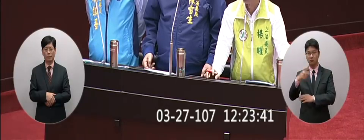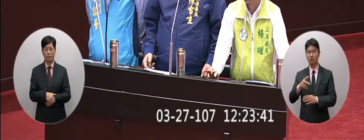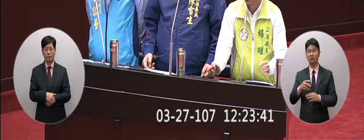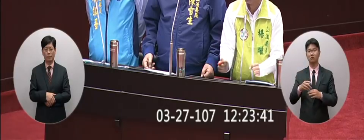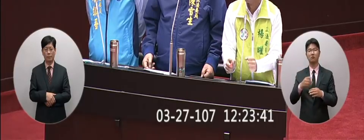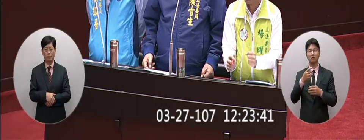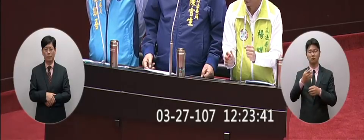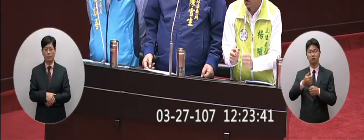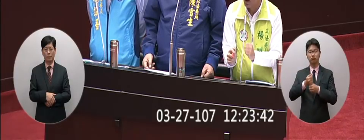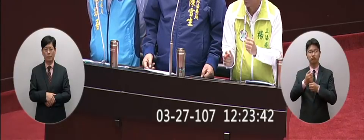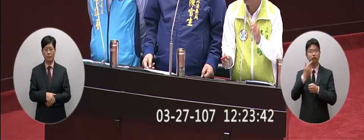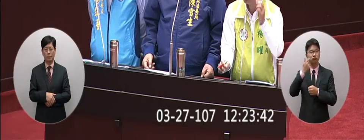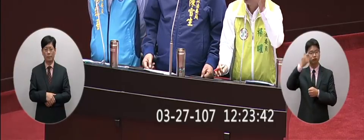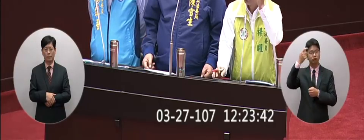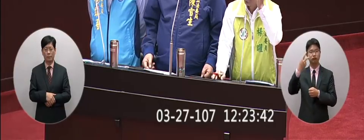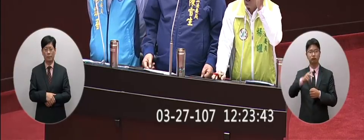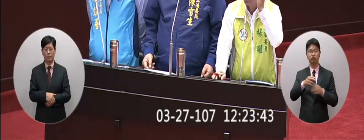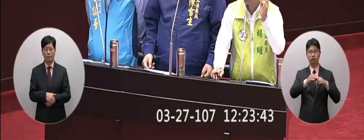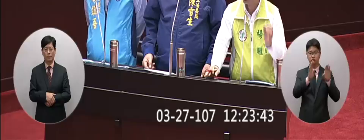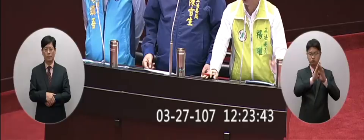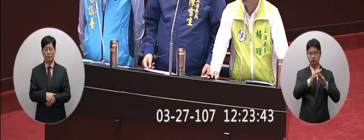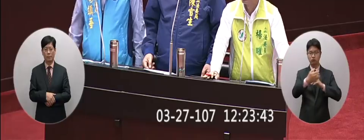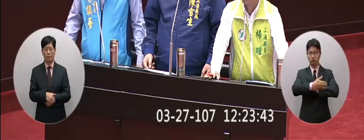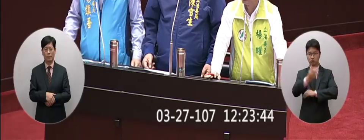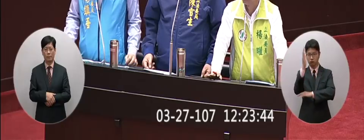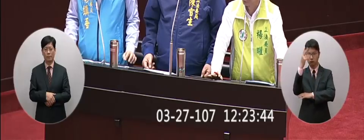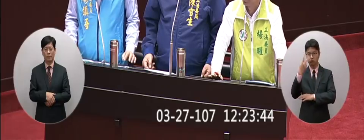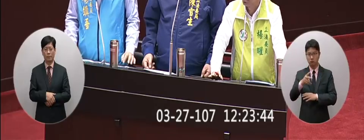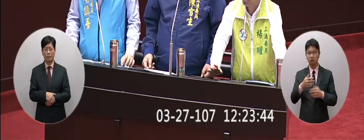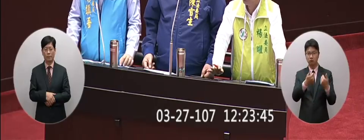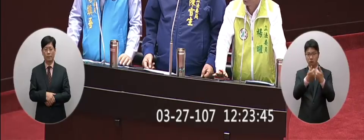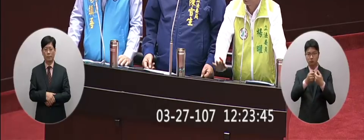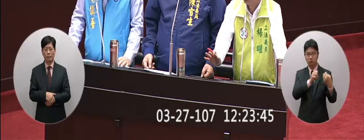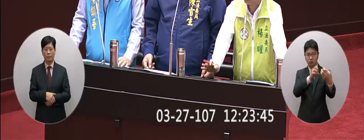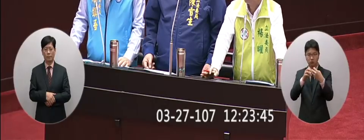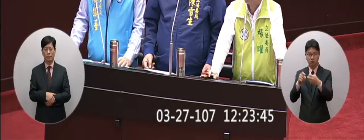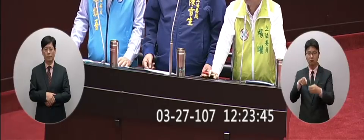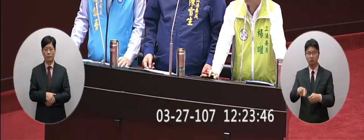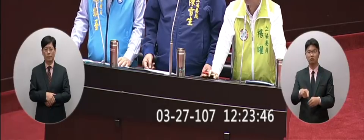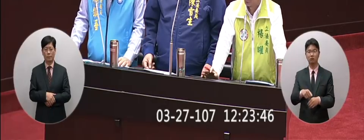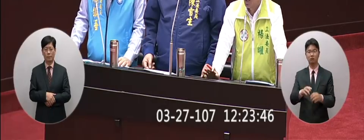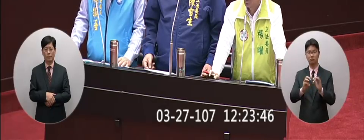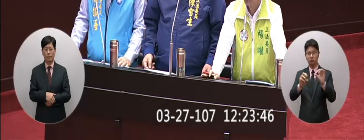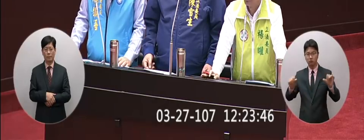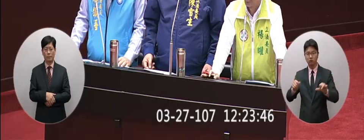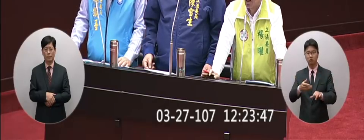金门县政府做个协调，看怎么处理这一些废耕地，